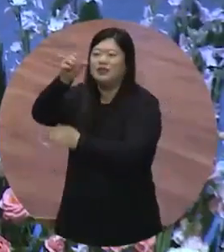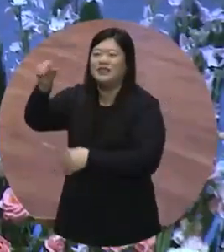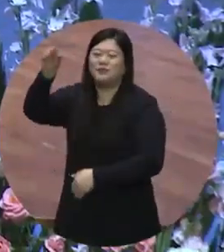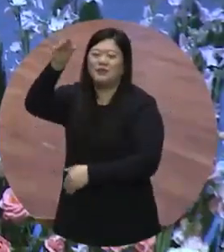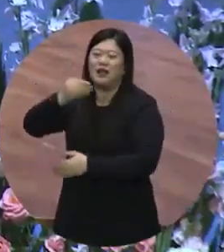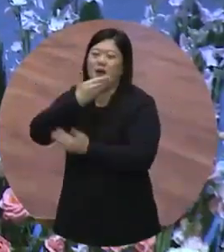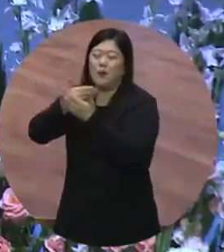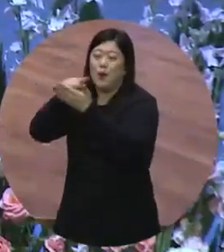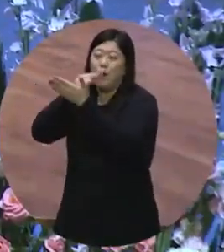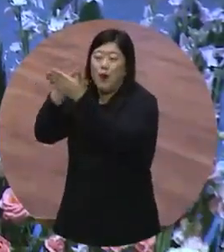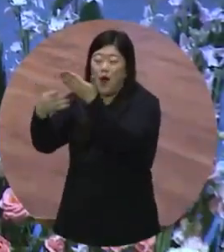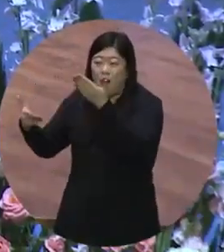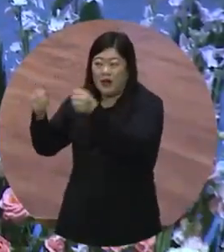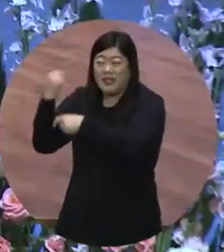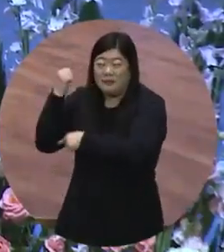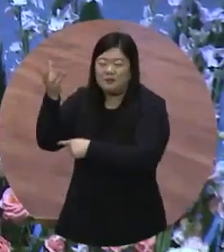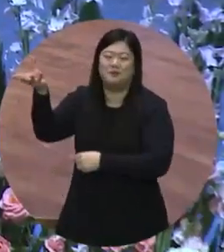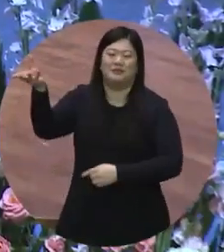주어지는 권세다.